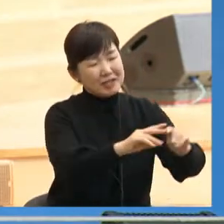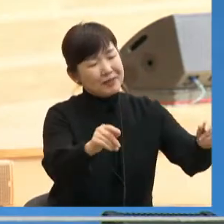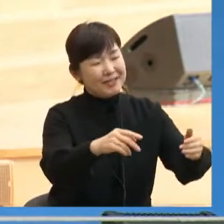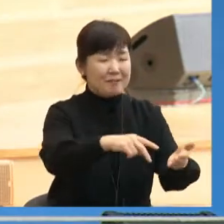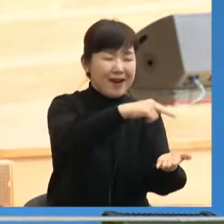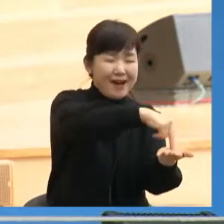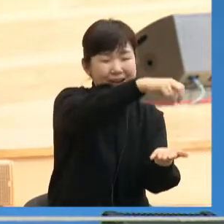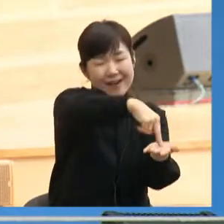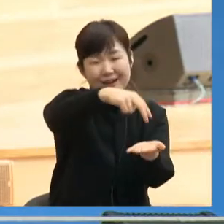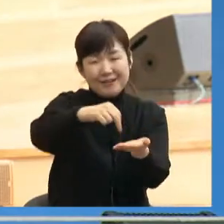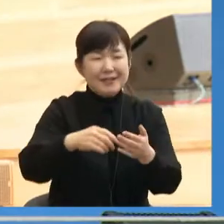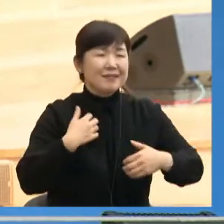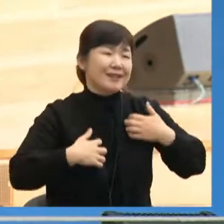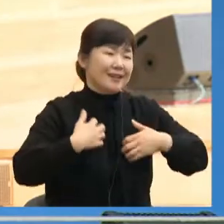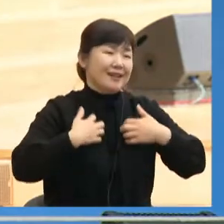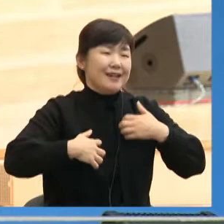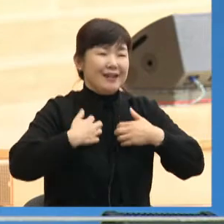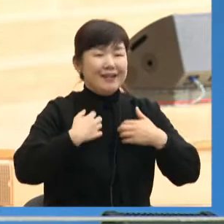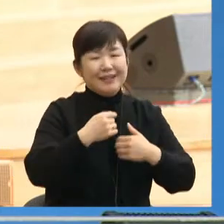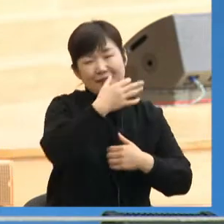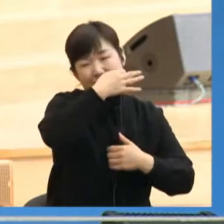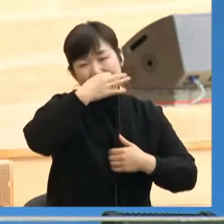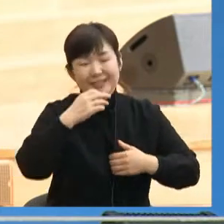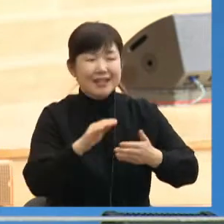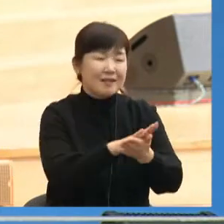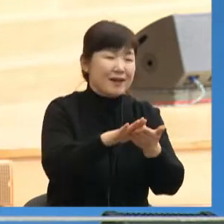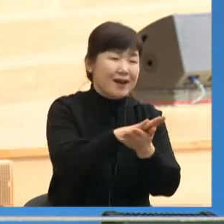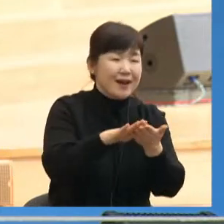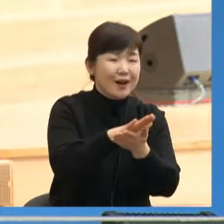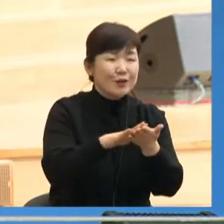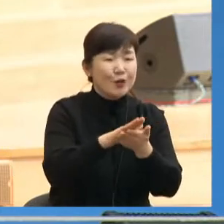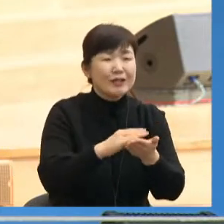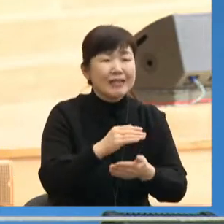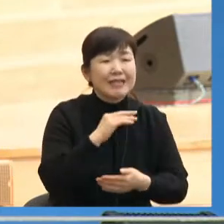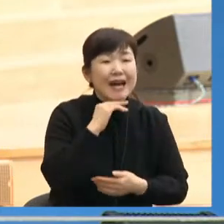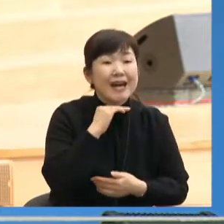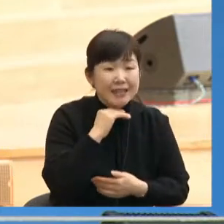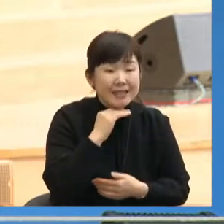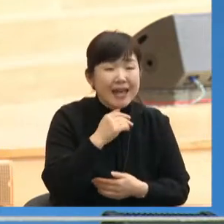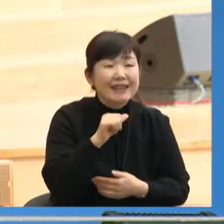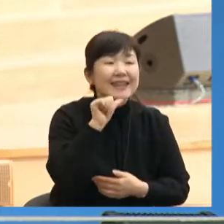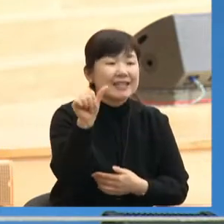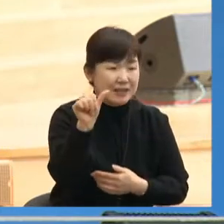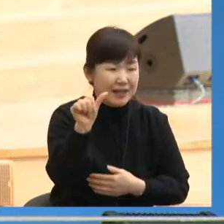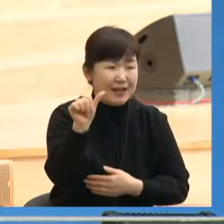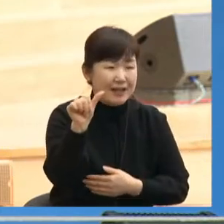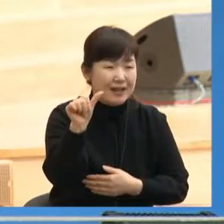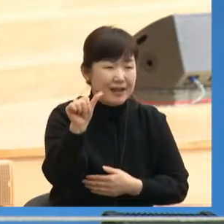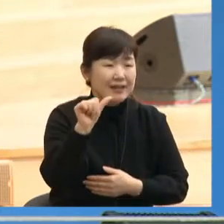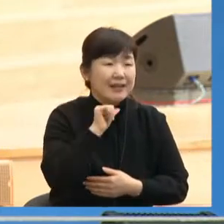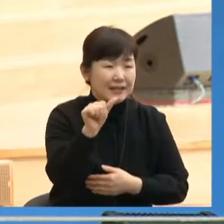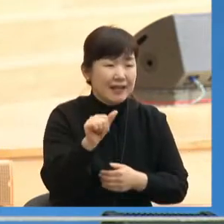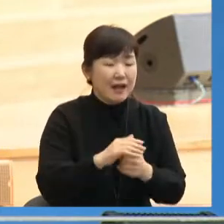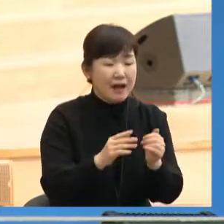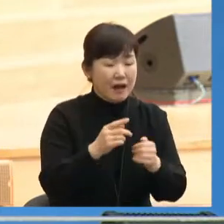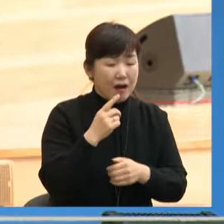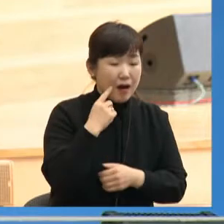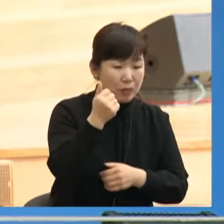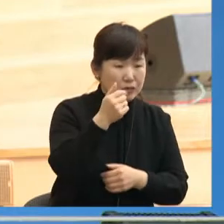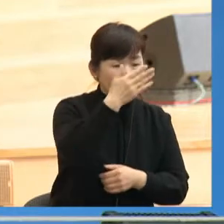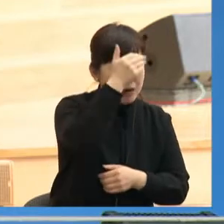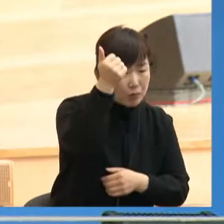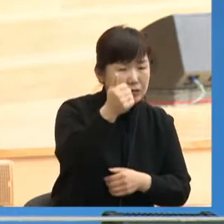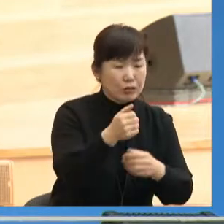이리저리 뛰어놀면서 그렇게 웃음꽃 핀 인생을 살아가고 있었습니다. 그때 그의 나이 5살이에요. 그의 아버지와 할아버지와